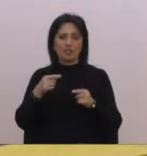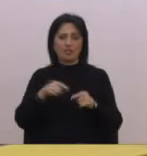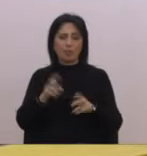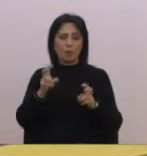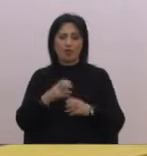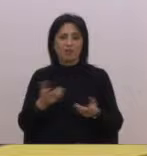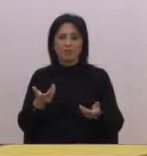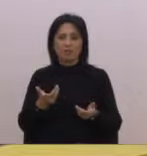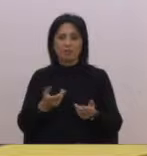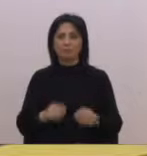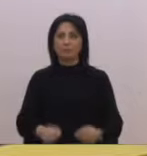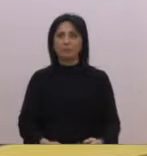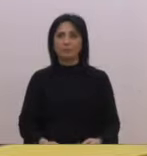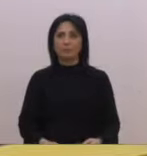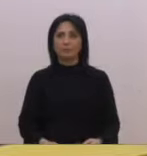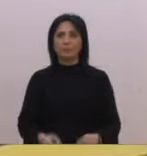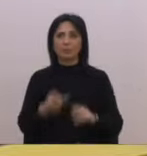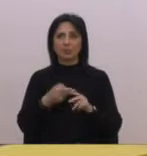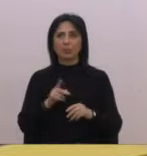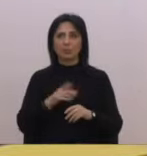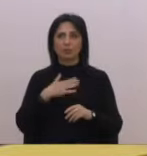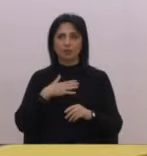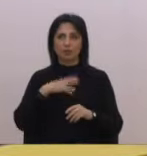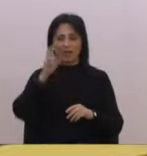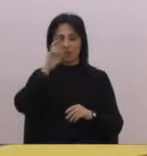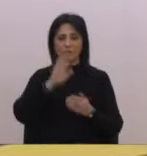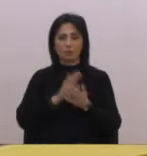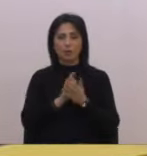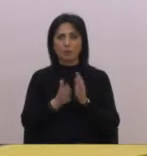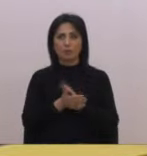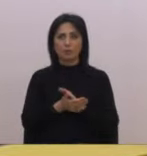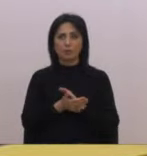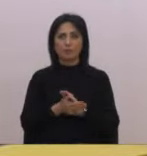მოყვანა, იმიტომ რომ ჩვენი ხელისუფლების პირობებში